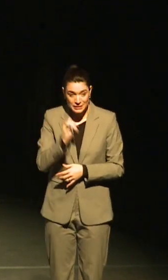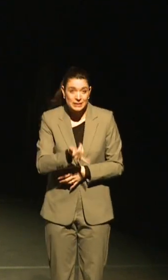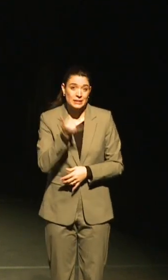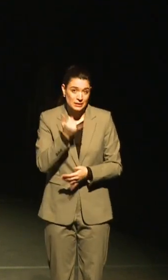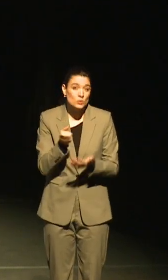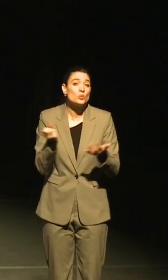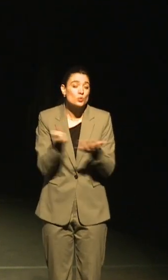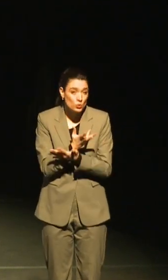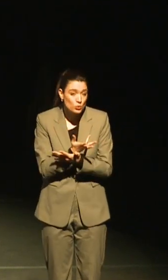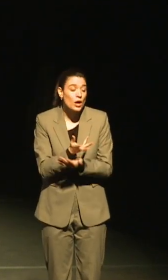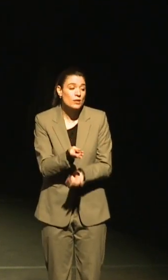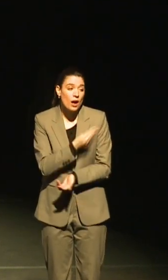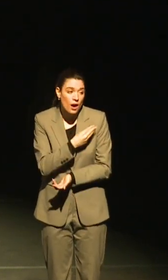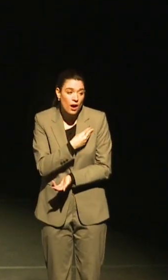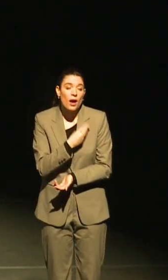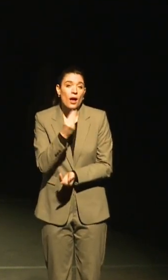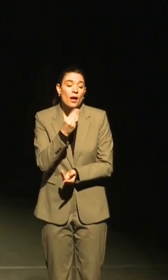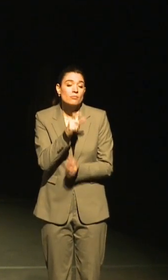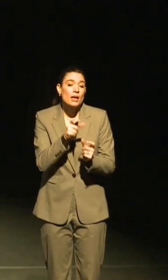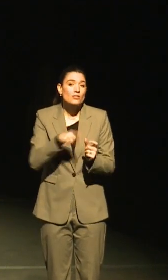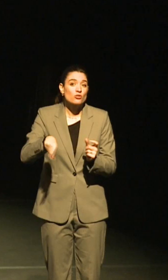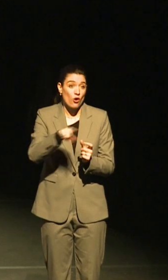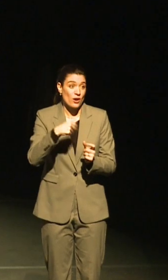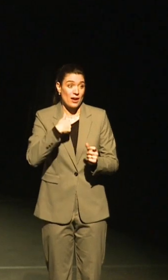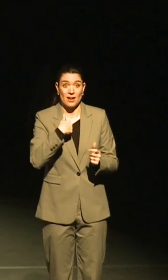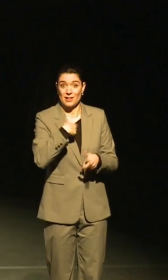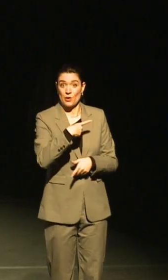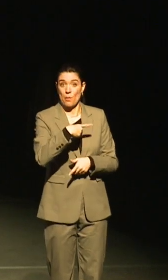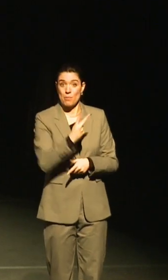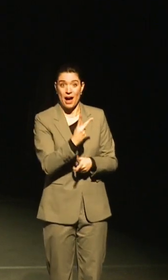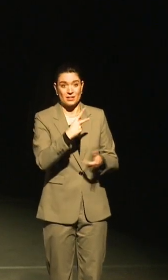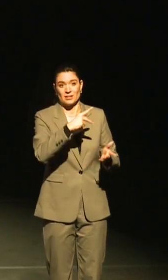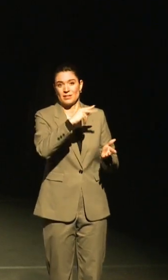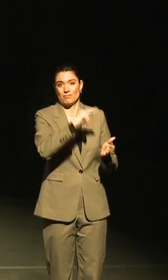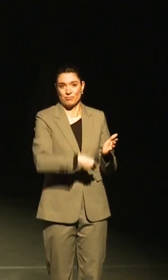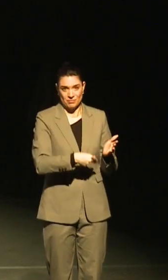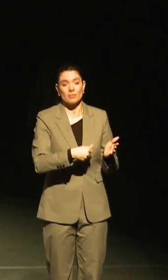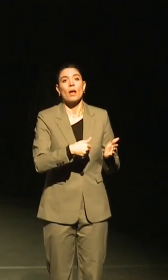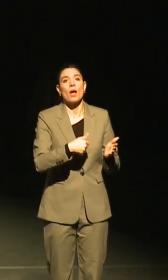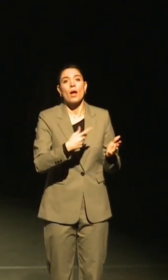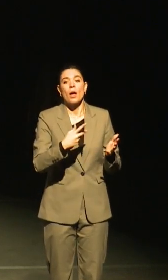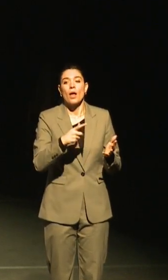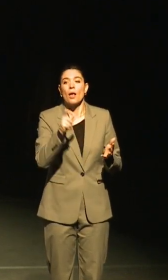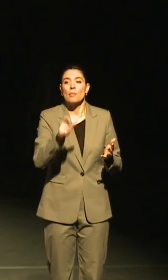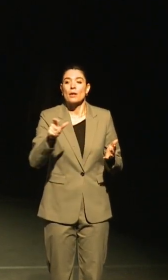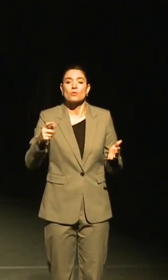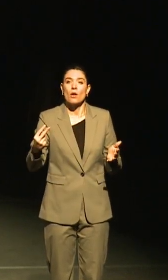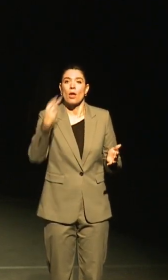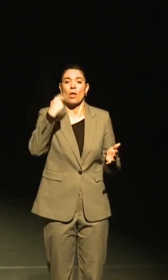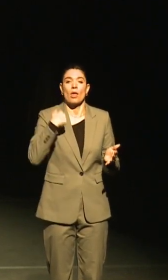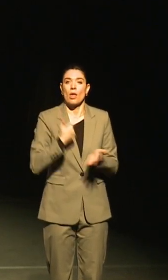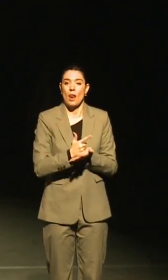è successo che effettivamente io per la prima volta nella mia vita ho